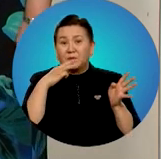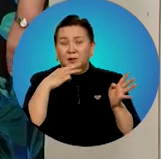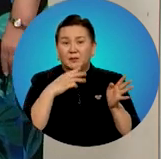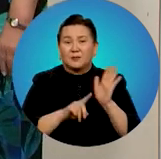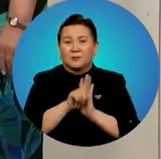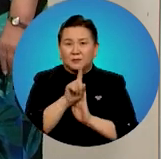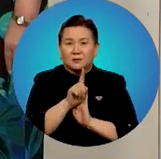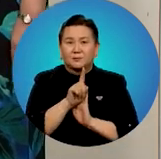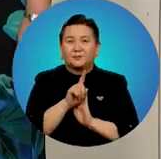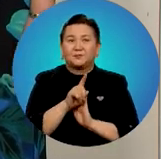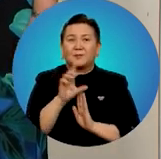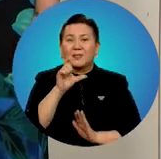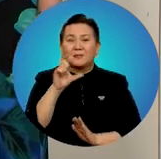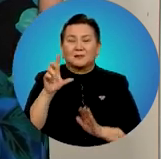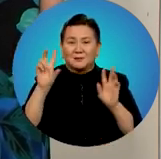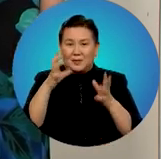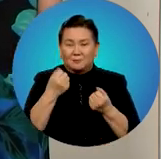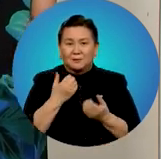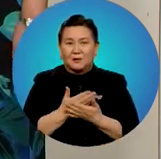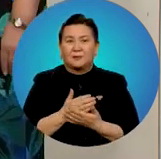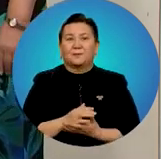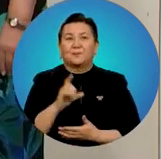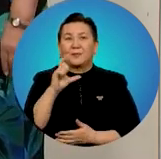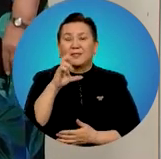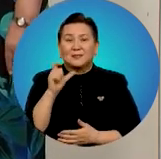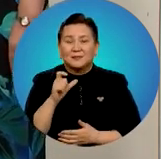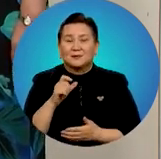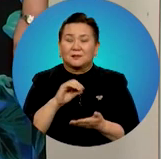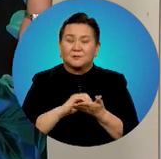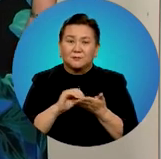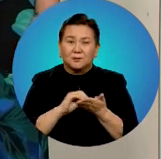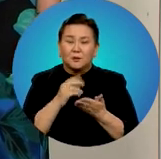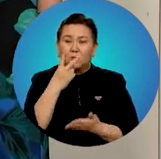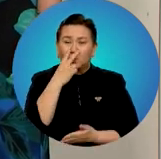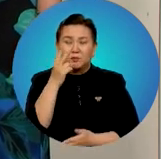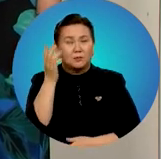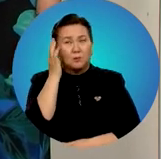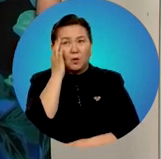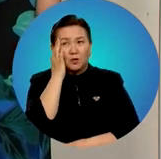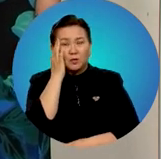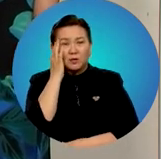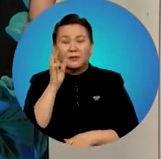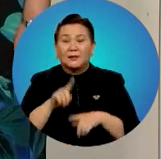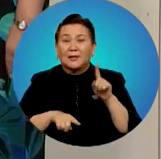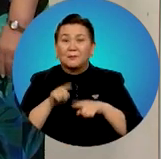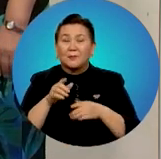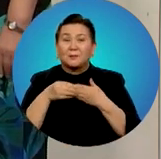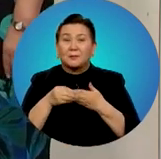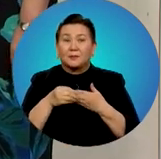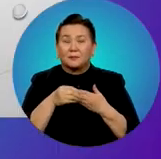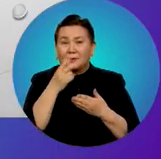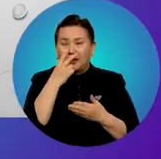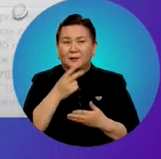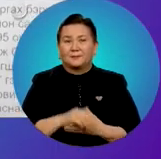ишлэлийг Монтени эсэнээс авсан байна. За ингээд энэ эсэний энэ үзэл бодлыг яг ямар баримтаар дэлгэрүүлэх